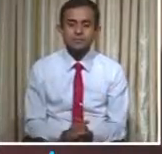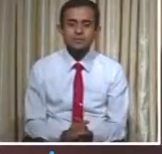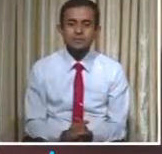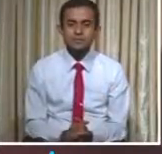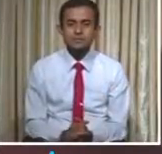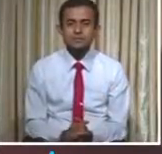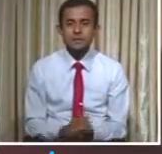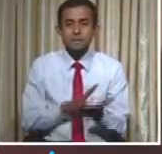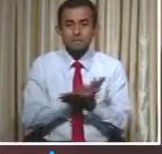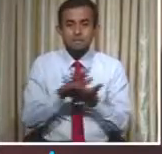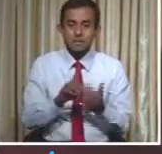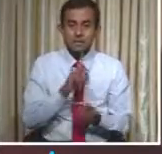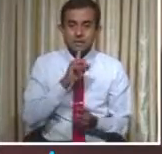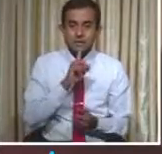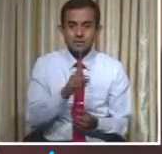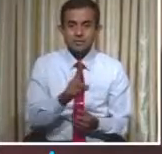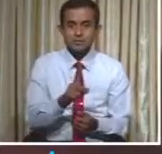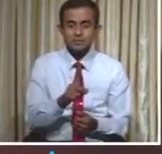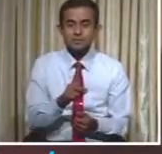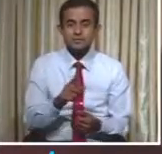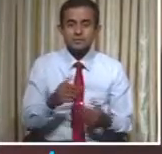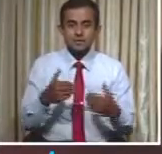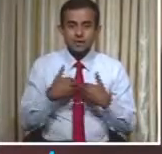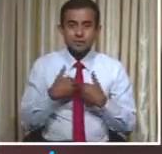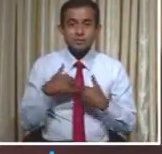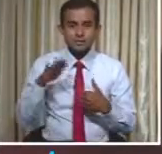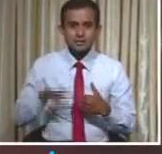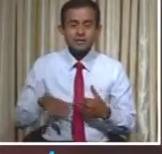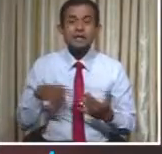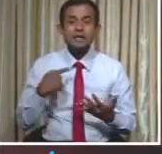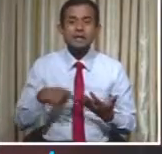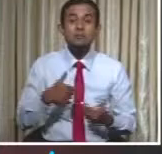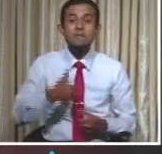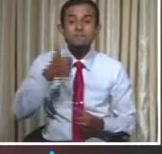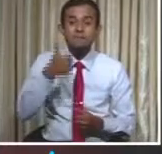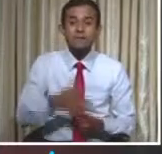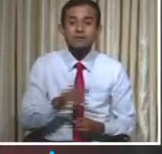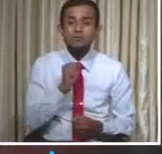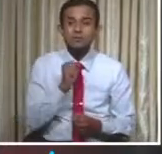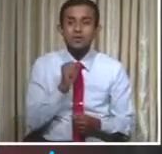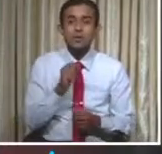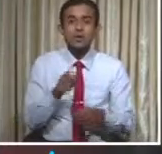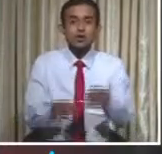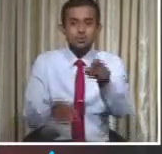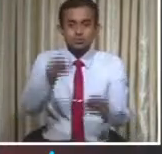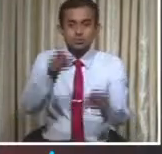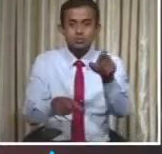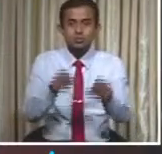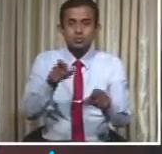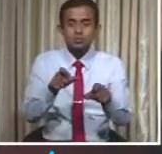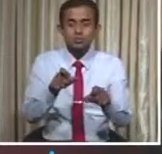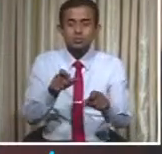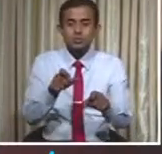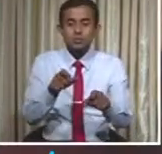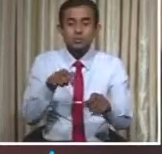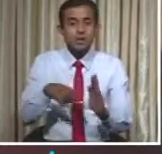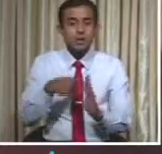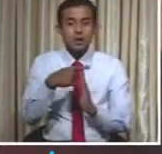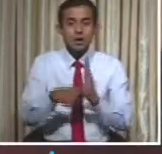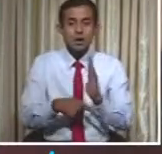මම ඉතාල පැහැදිලිව කියන්නේ අද අපිට තියෙන දේ තමයි වැදගත්ම දේ තමයි මේ පාරිභෝගිකයා මොකද මේ